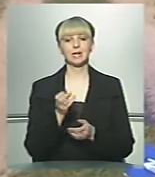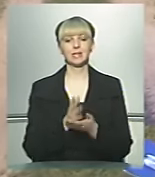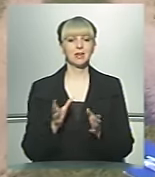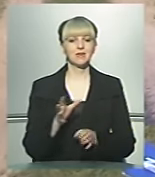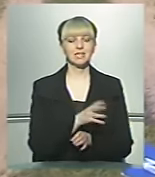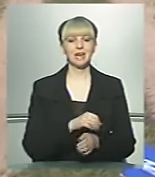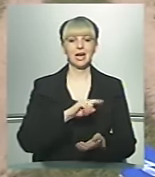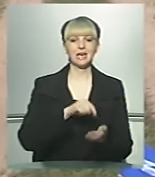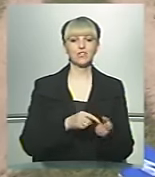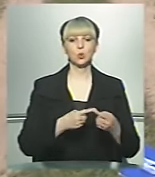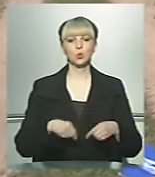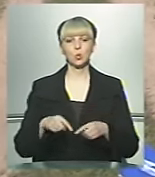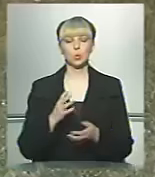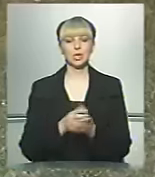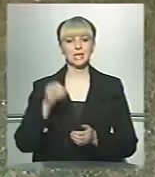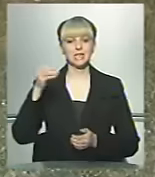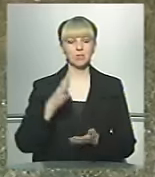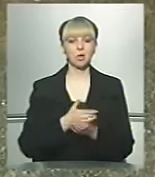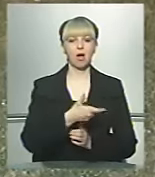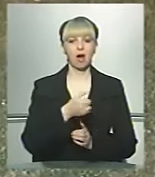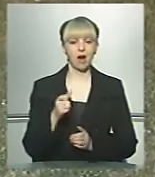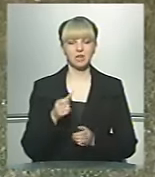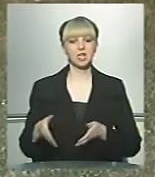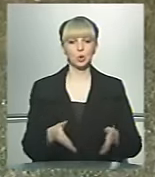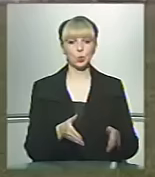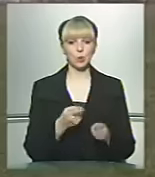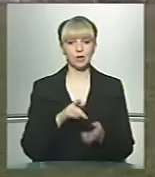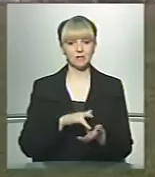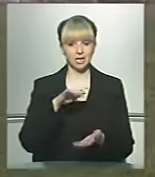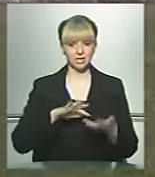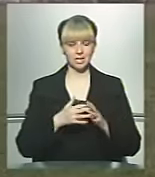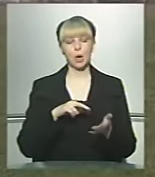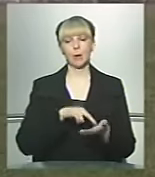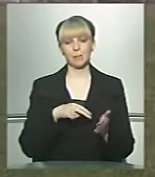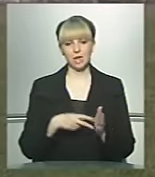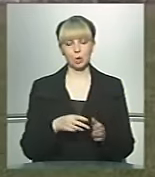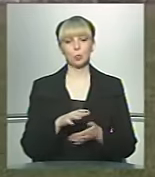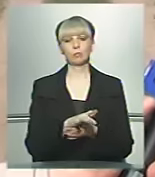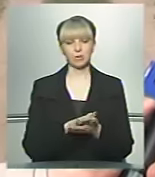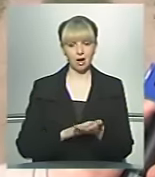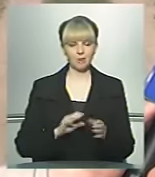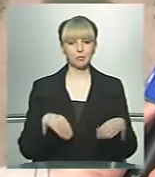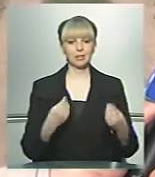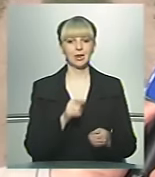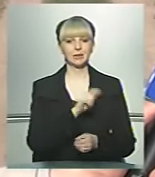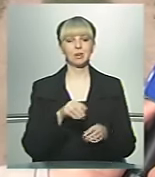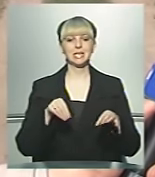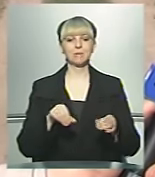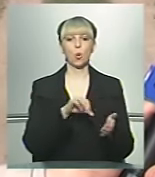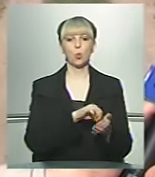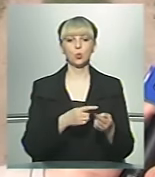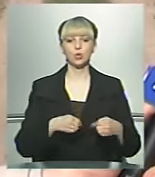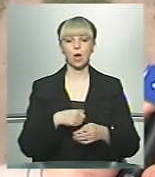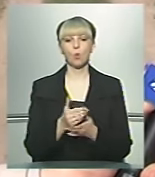вся інфраструктура, є світло, є газ, є дорога і центр села. Планується надалі дати їм земельні участки